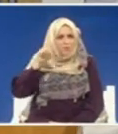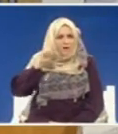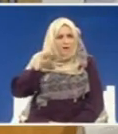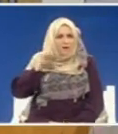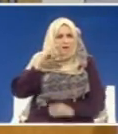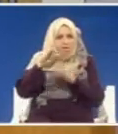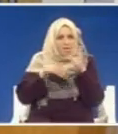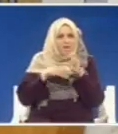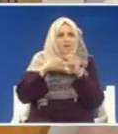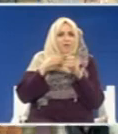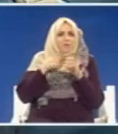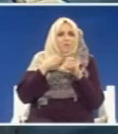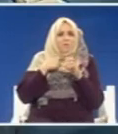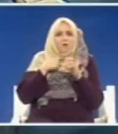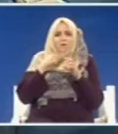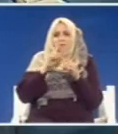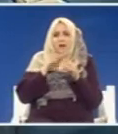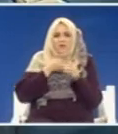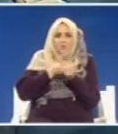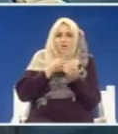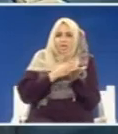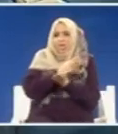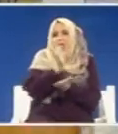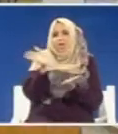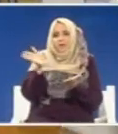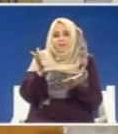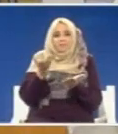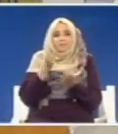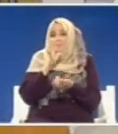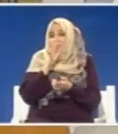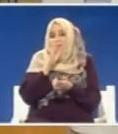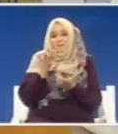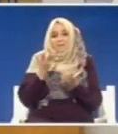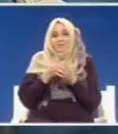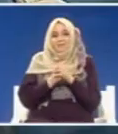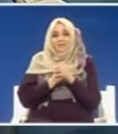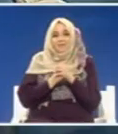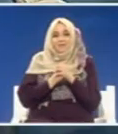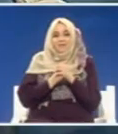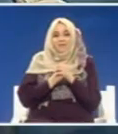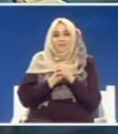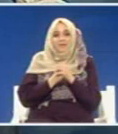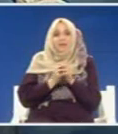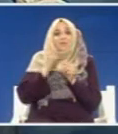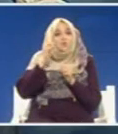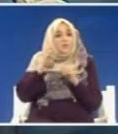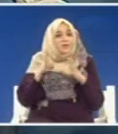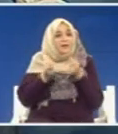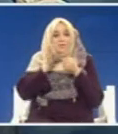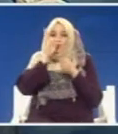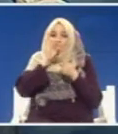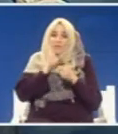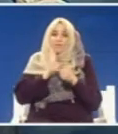حاشا. أن أنحرف عن منهجه؟ لا. ولكن الله تعالى بلطفه